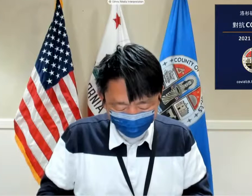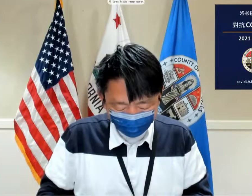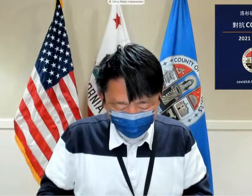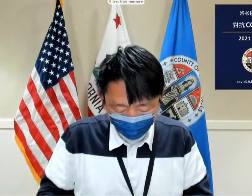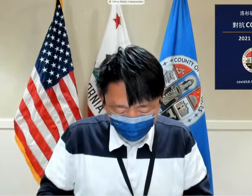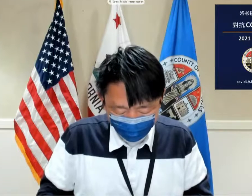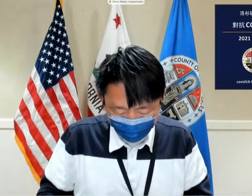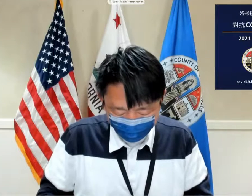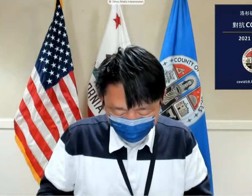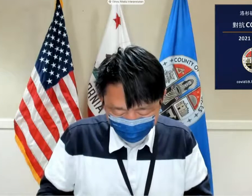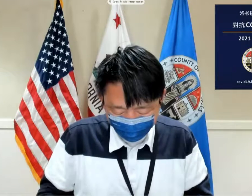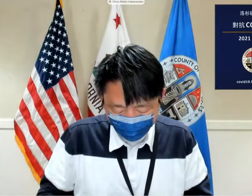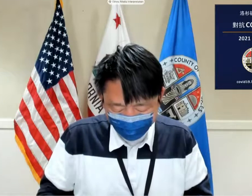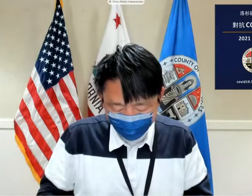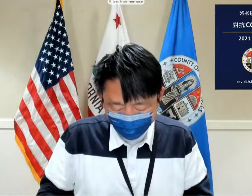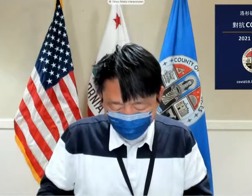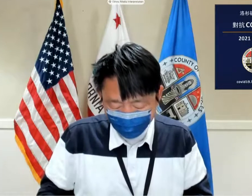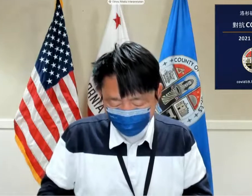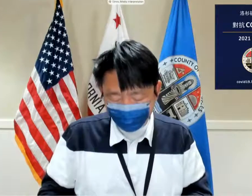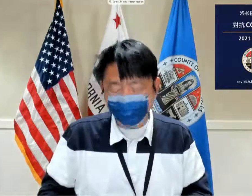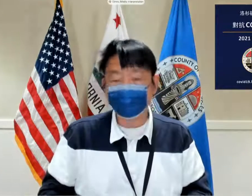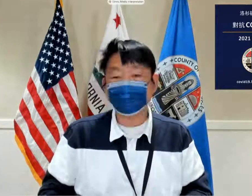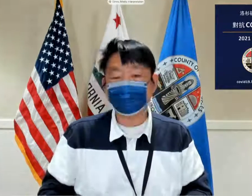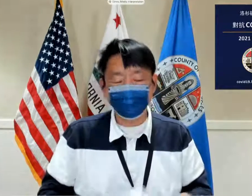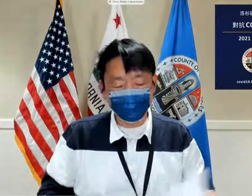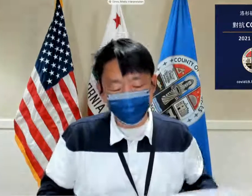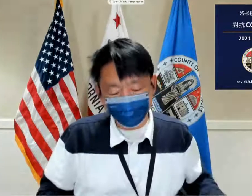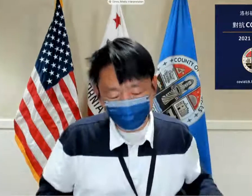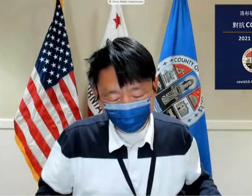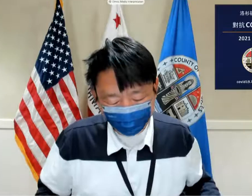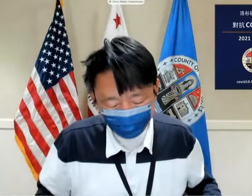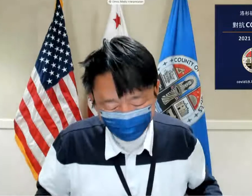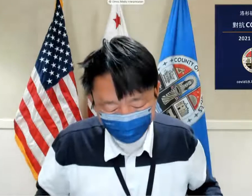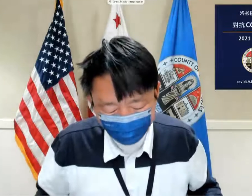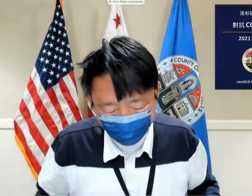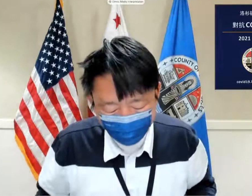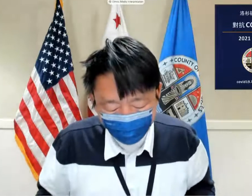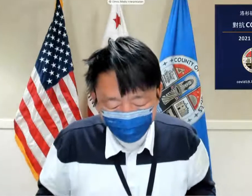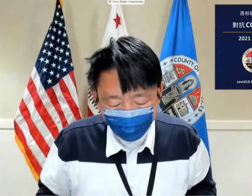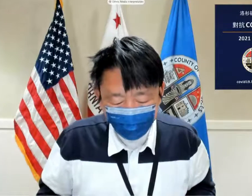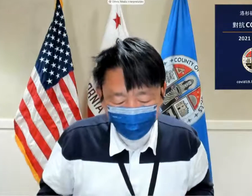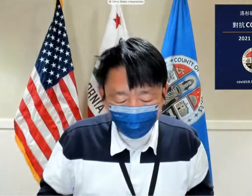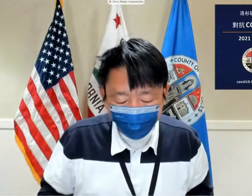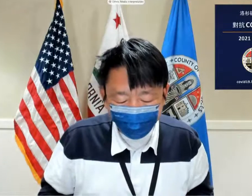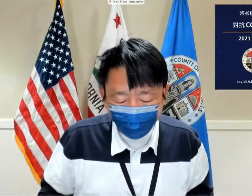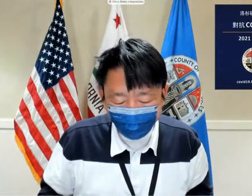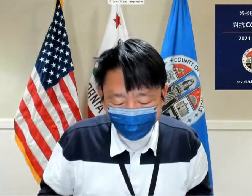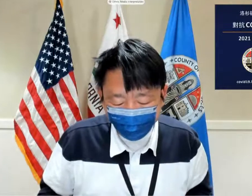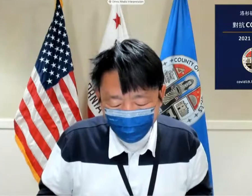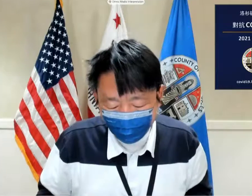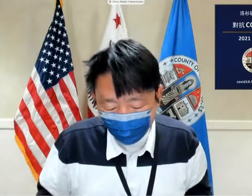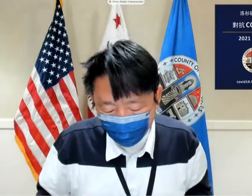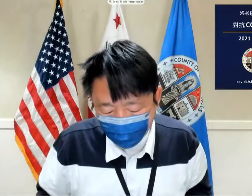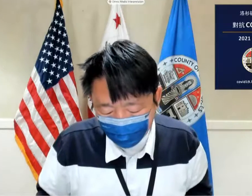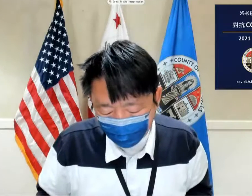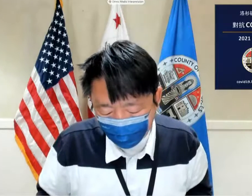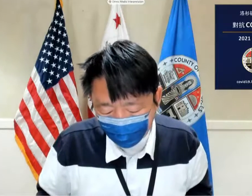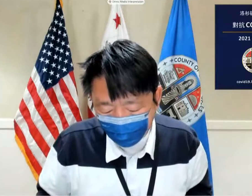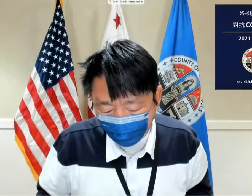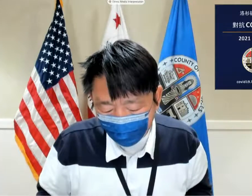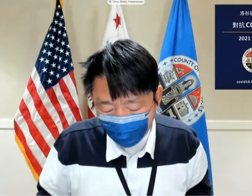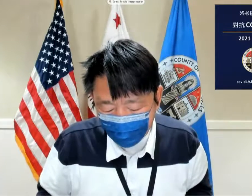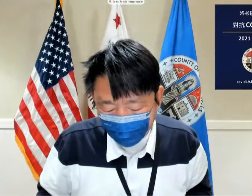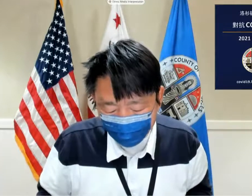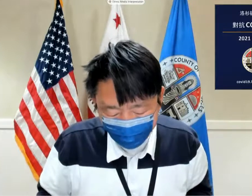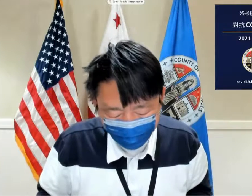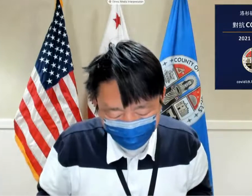我建议大家戴好口罩，保持社交距离，去尽情享受大自然。对外地来我县的